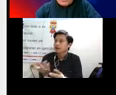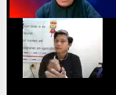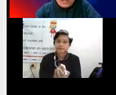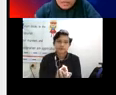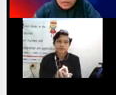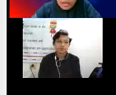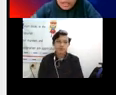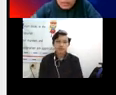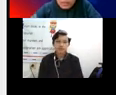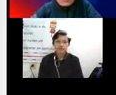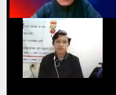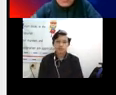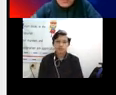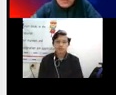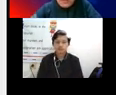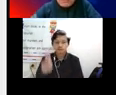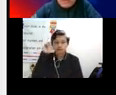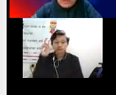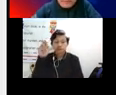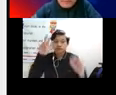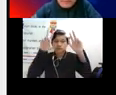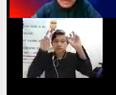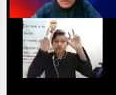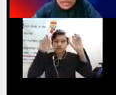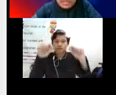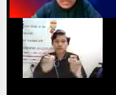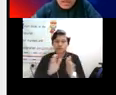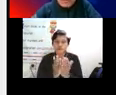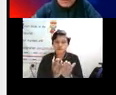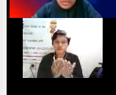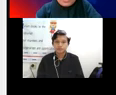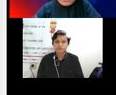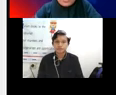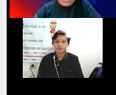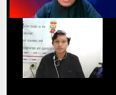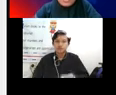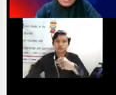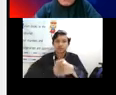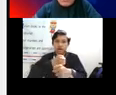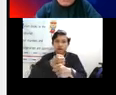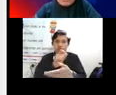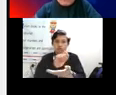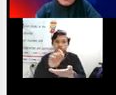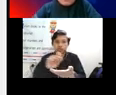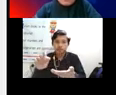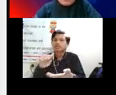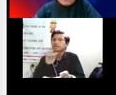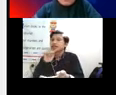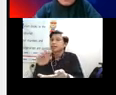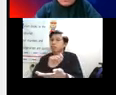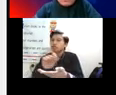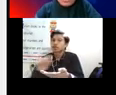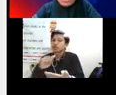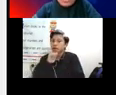yang harus dimasukkan itu judul buku penulis tahun Penulis itu yang wajib